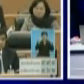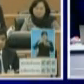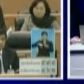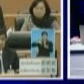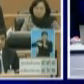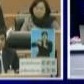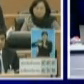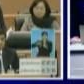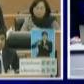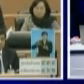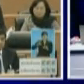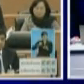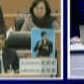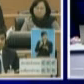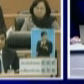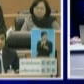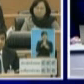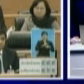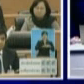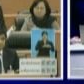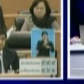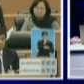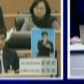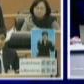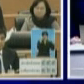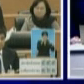แต่ที่ว่าแต่อันนี้อาจารย์กบคืองี้นะคุณรังสิ